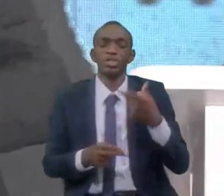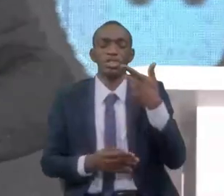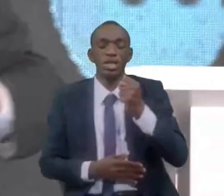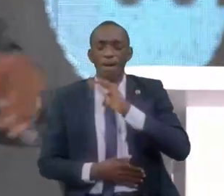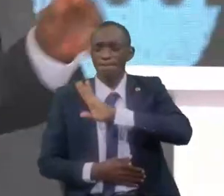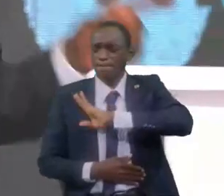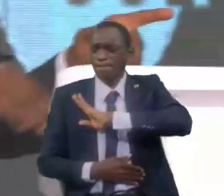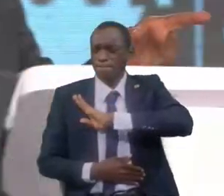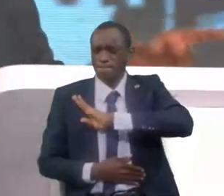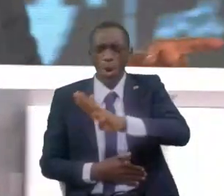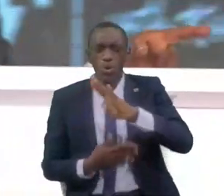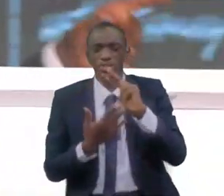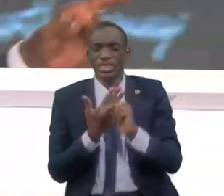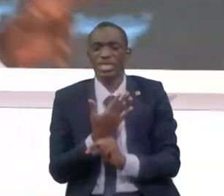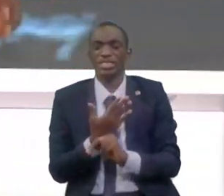L'audace.